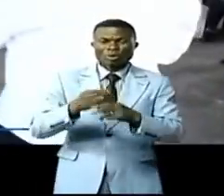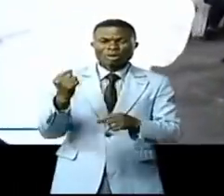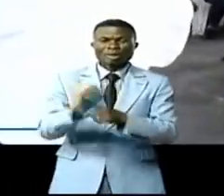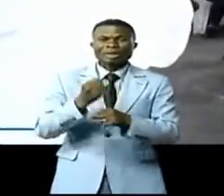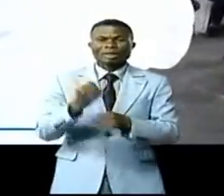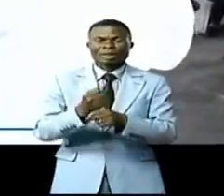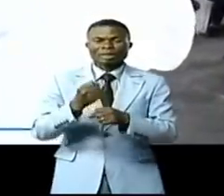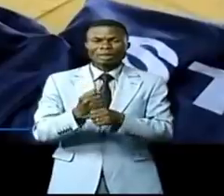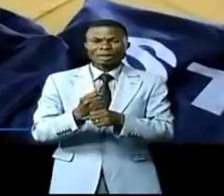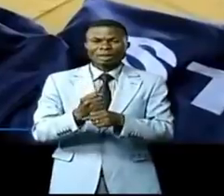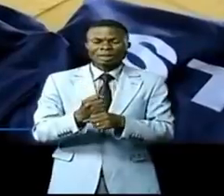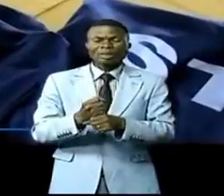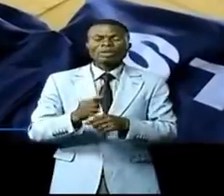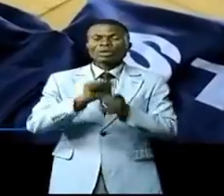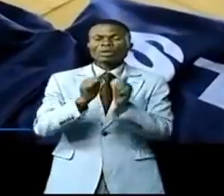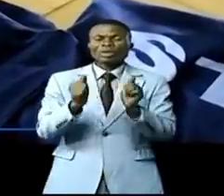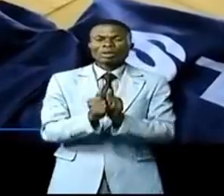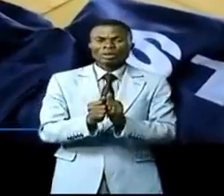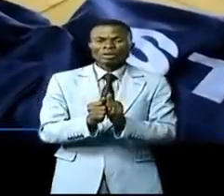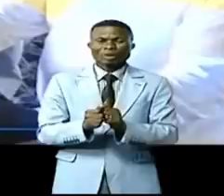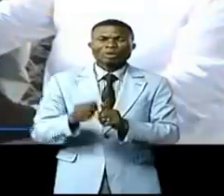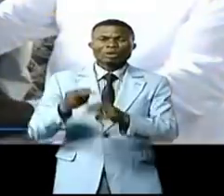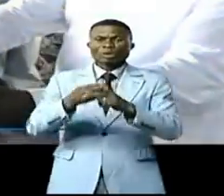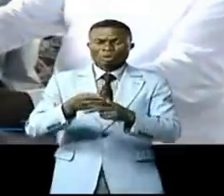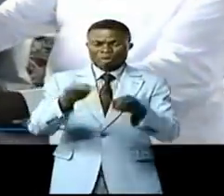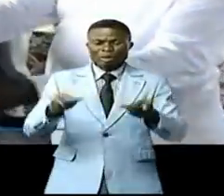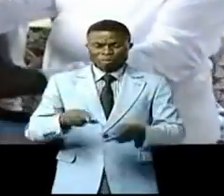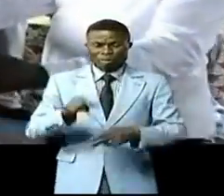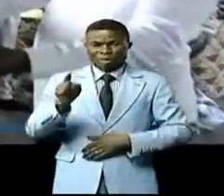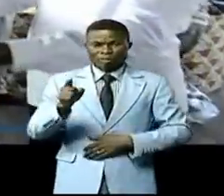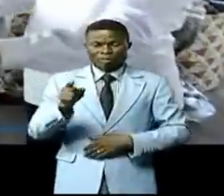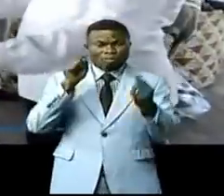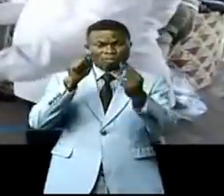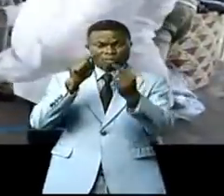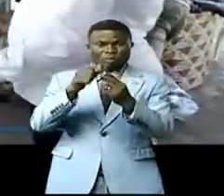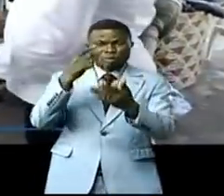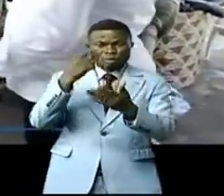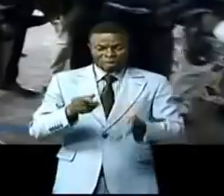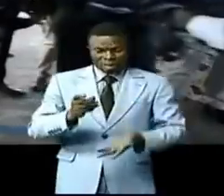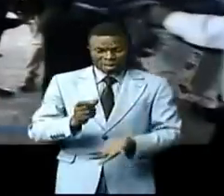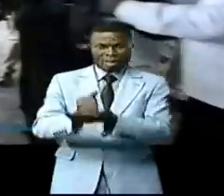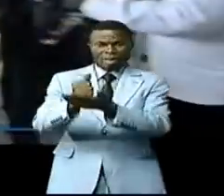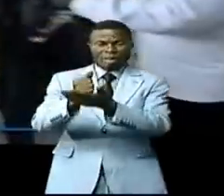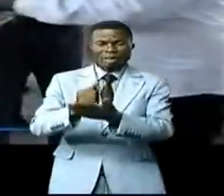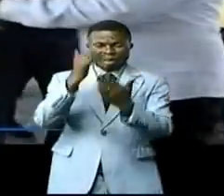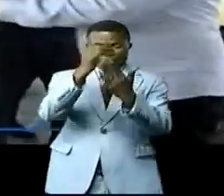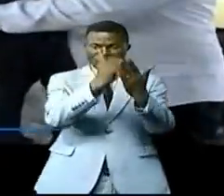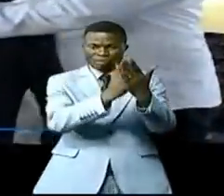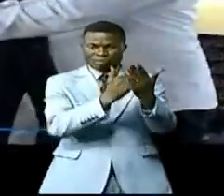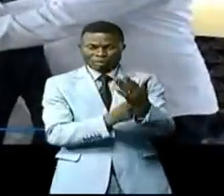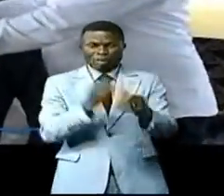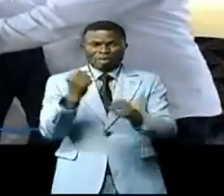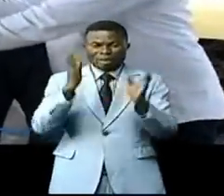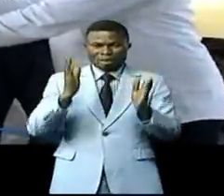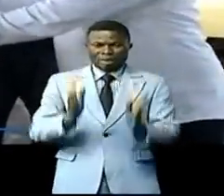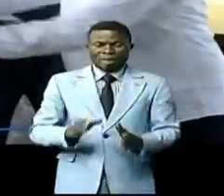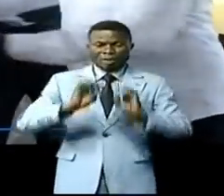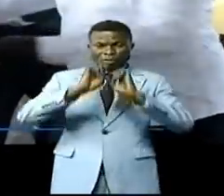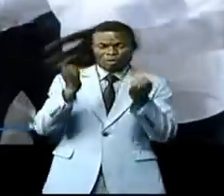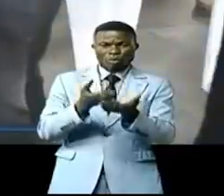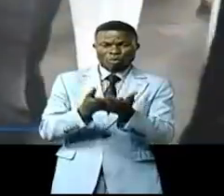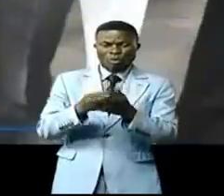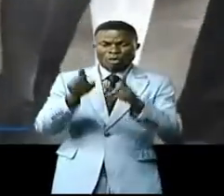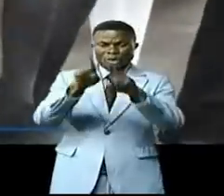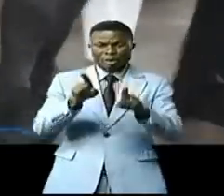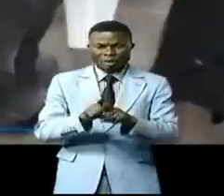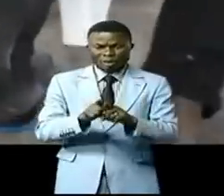de remise des équipements aux agents du site touristique de l'Antélé. L'objectif étant de permettre l'identification des agents du STN, mais aussi